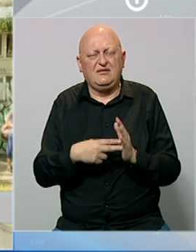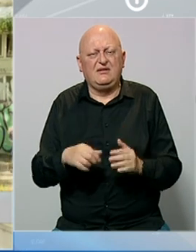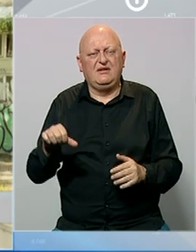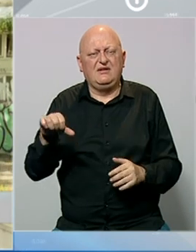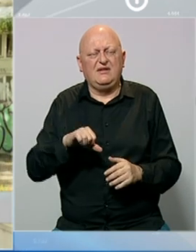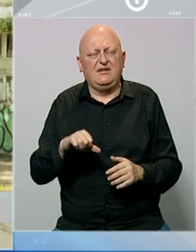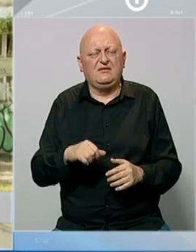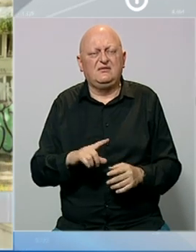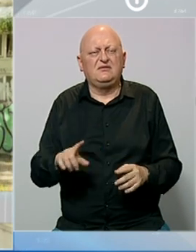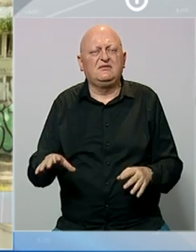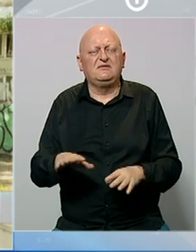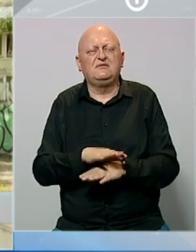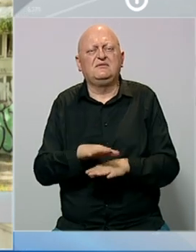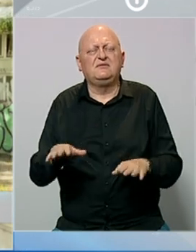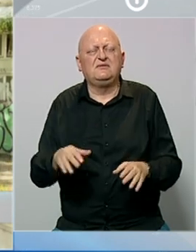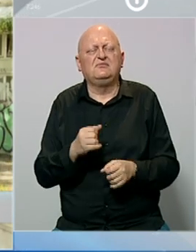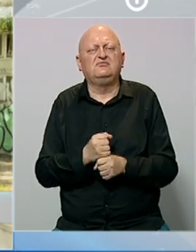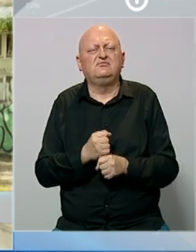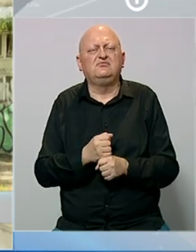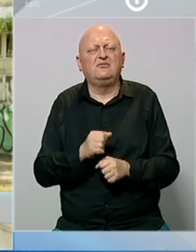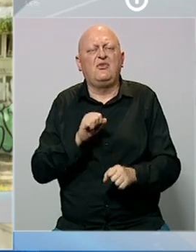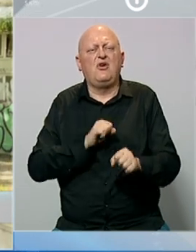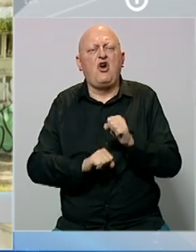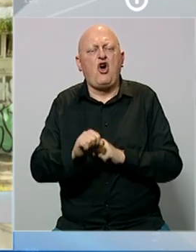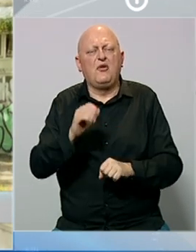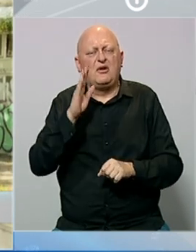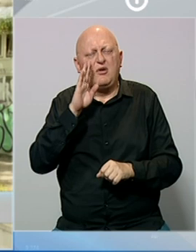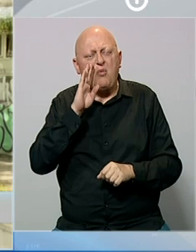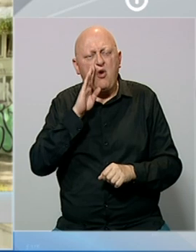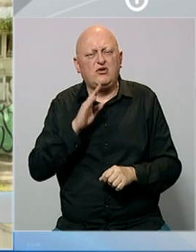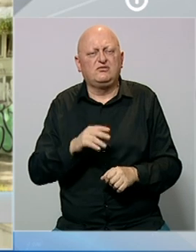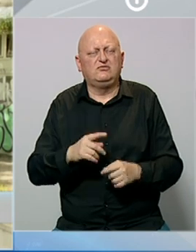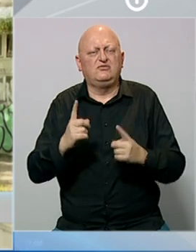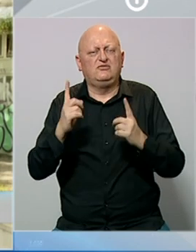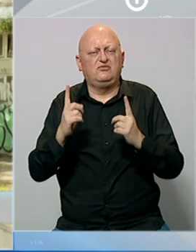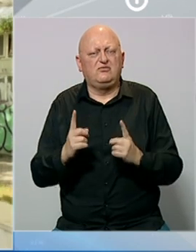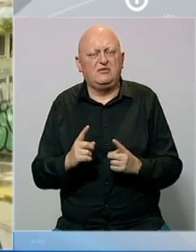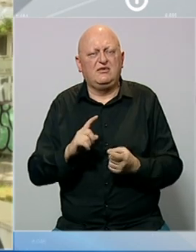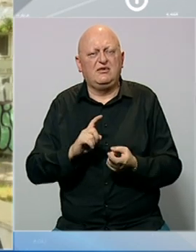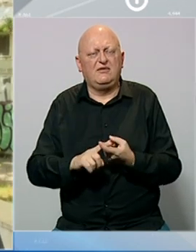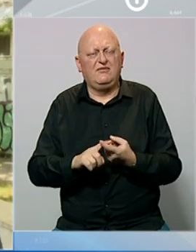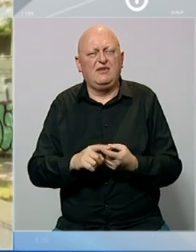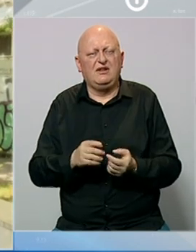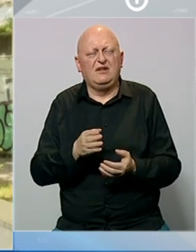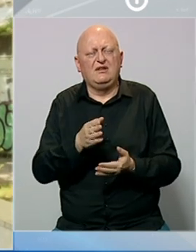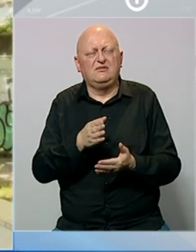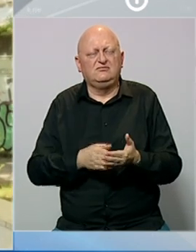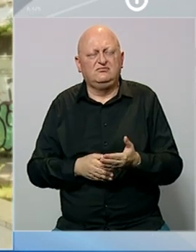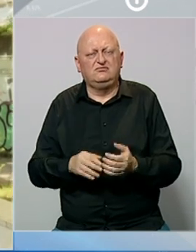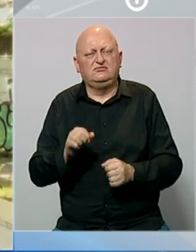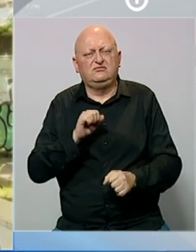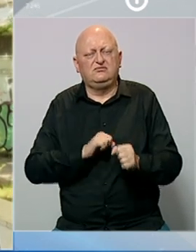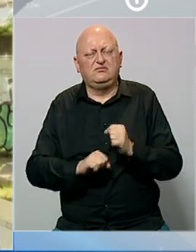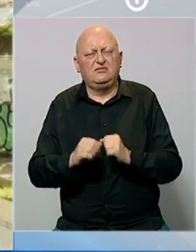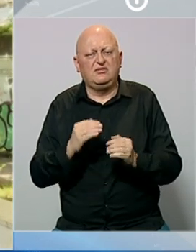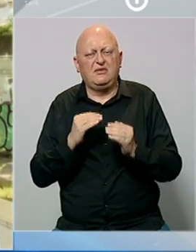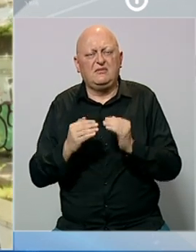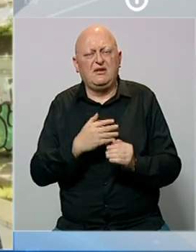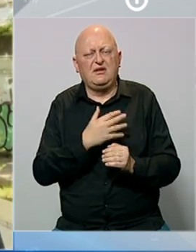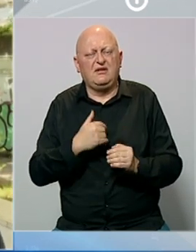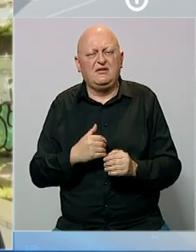nafte, nego su se zapravo bavili obranom Bosne, uspostavom federalne jedinice, odnosno obrane jednakopravnosti